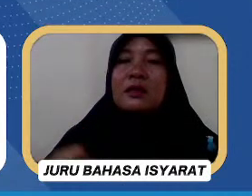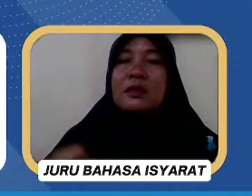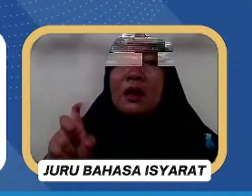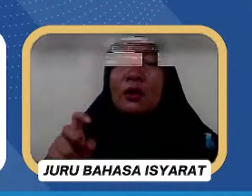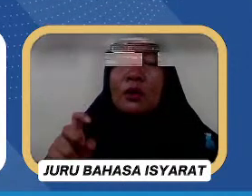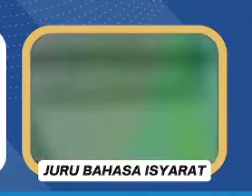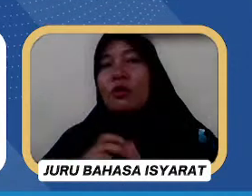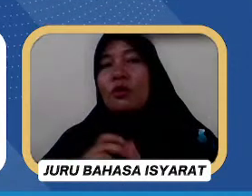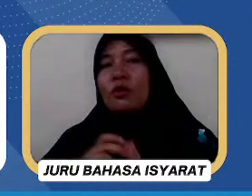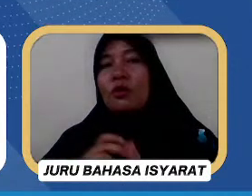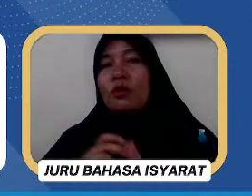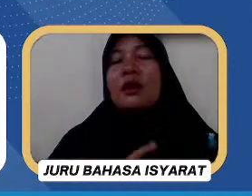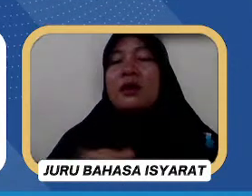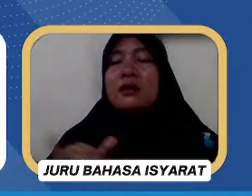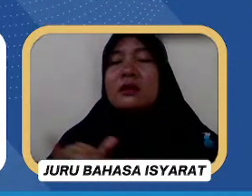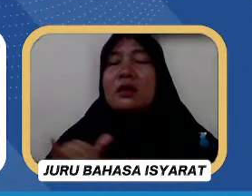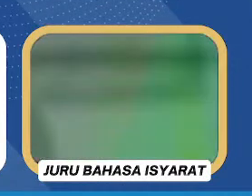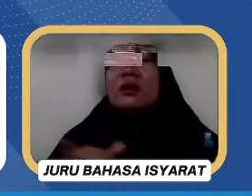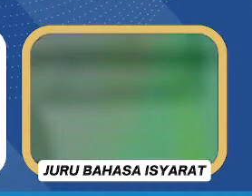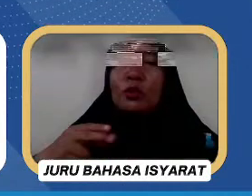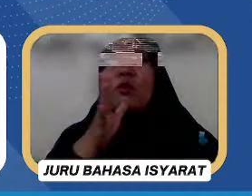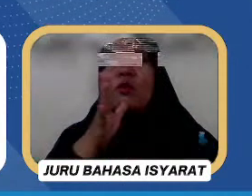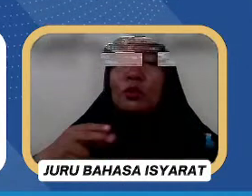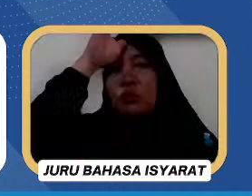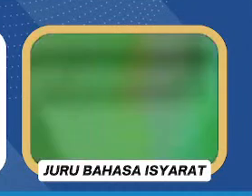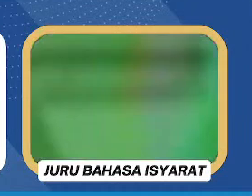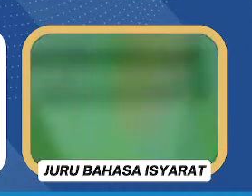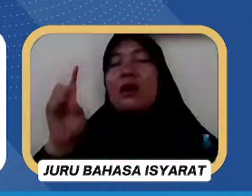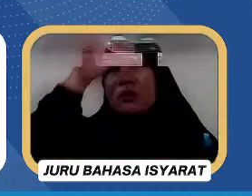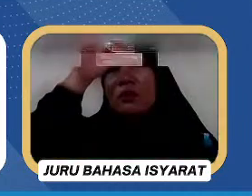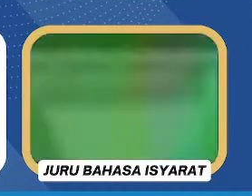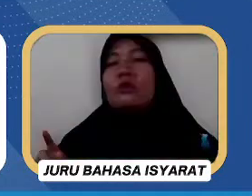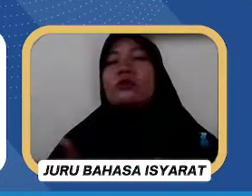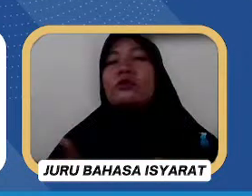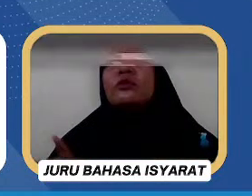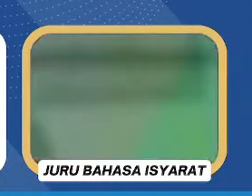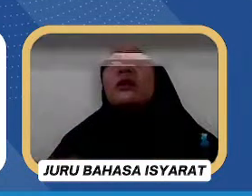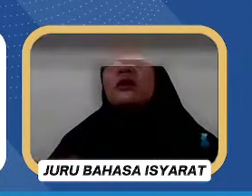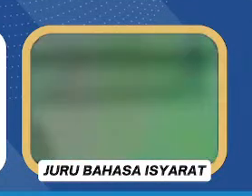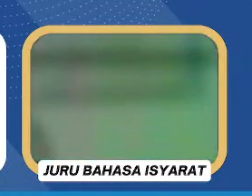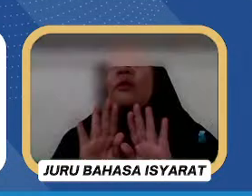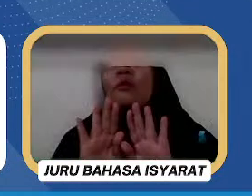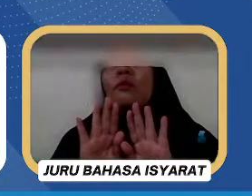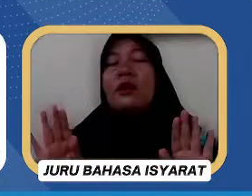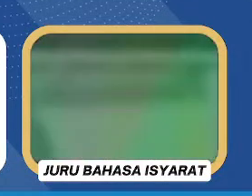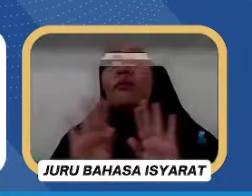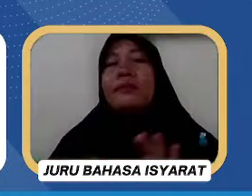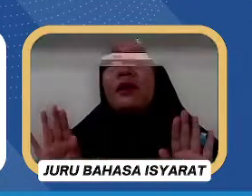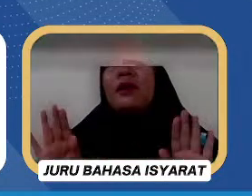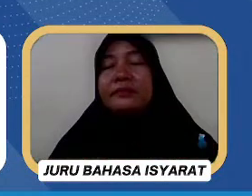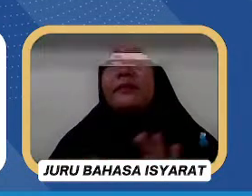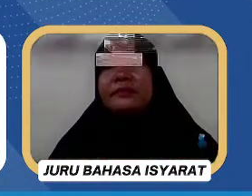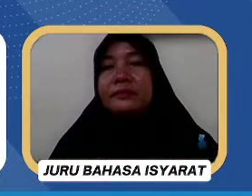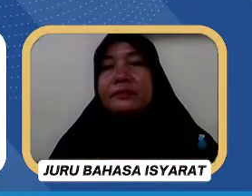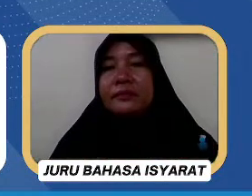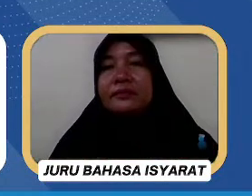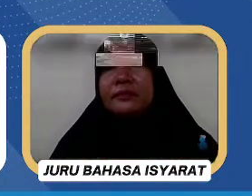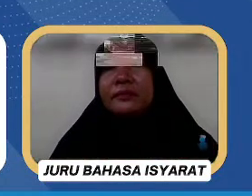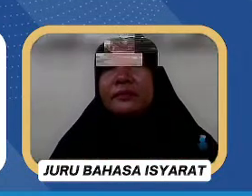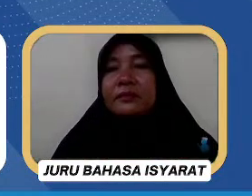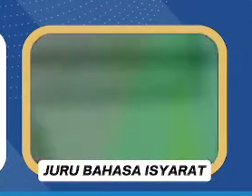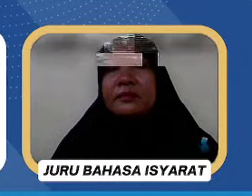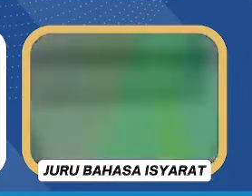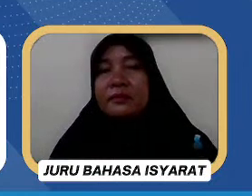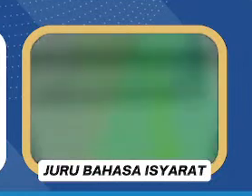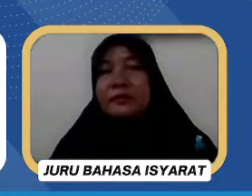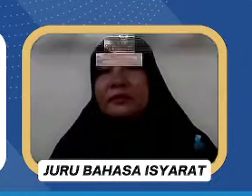ada sesuatu dan lain hal yang berkaitan dengan kita secara pribadi sebagai pelajar, ataupun kita sebagai